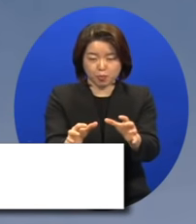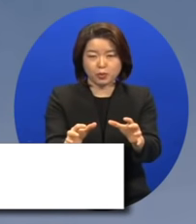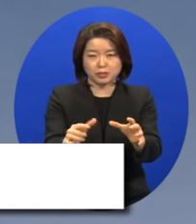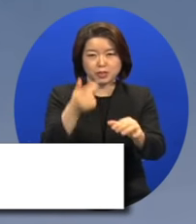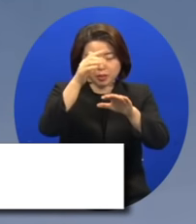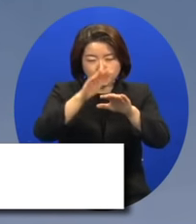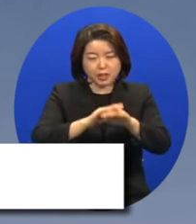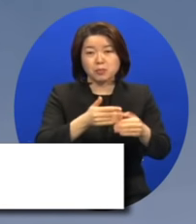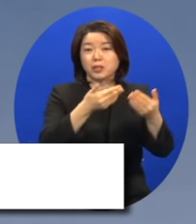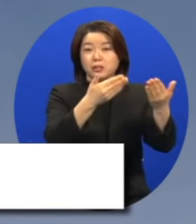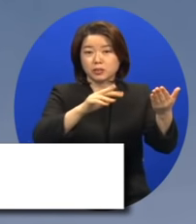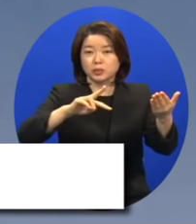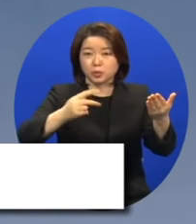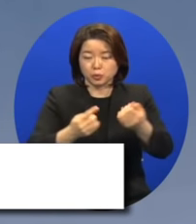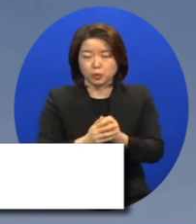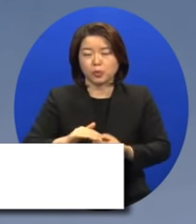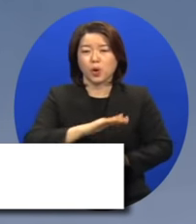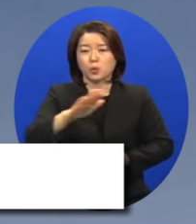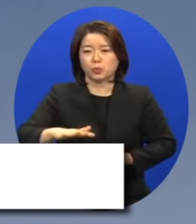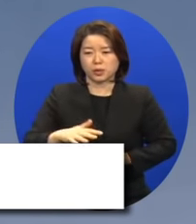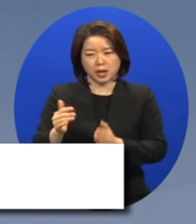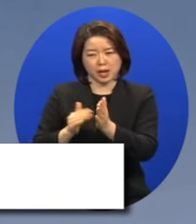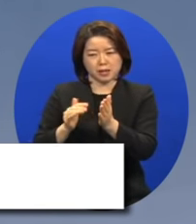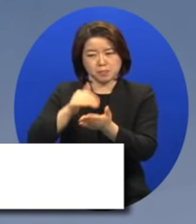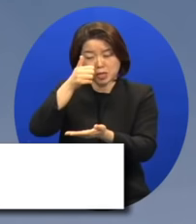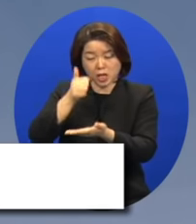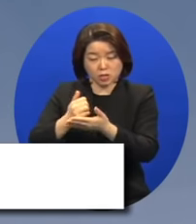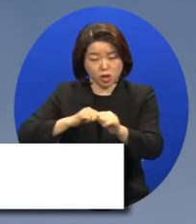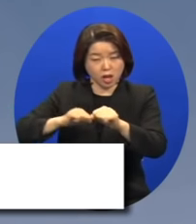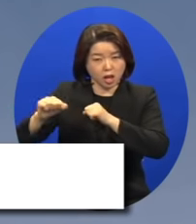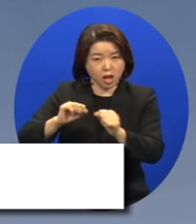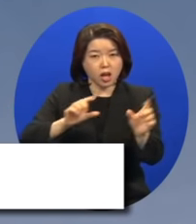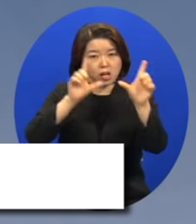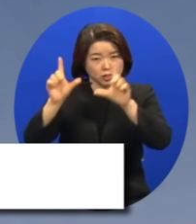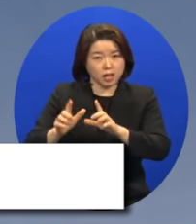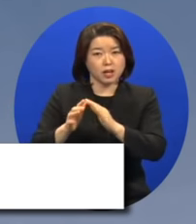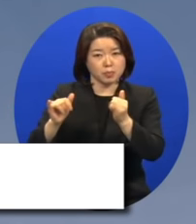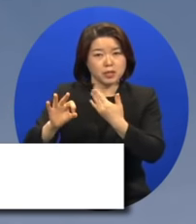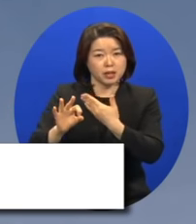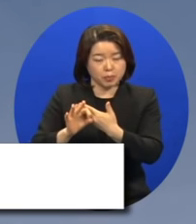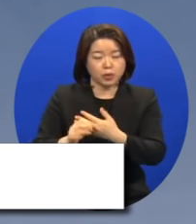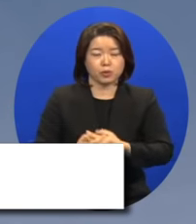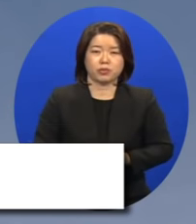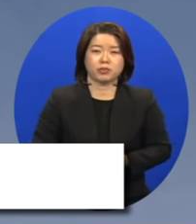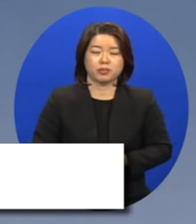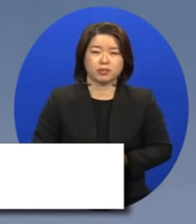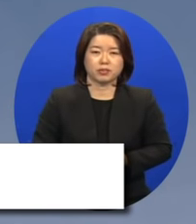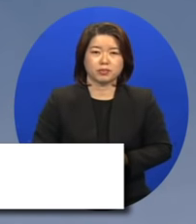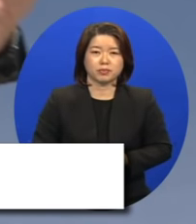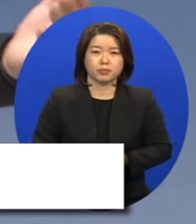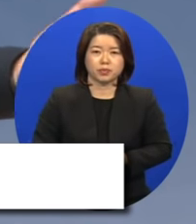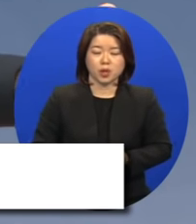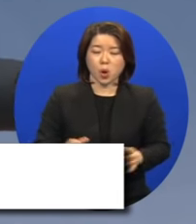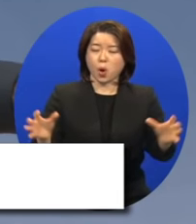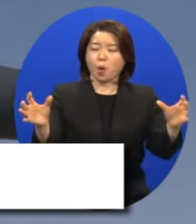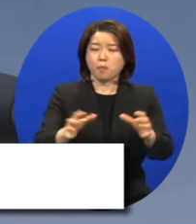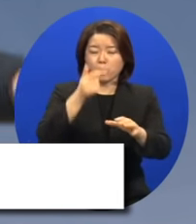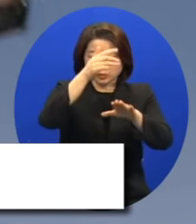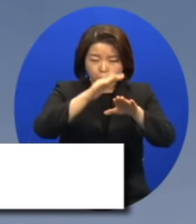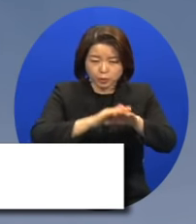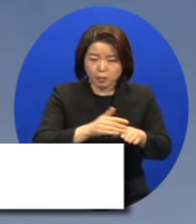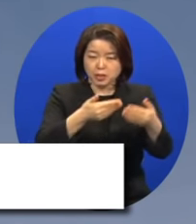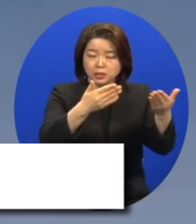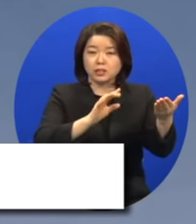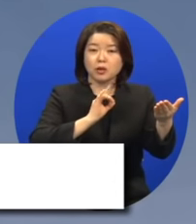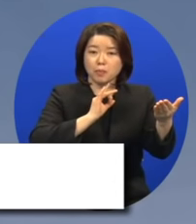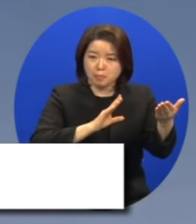에모인다할지라도 ,만약우리가은밀한죄가운데살고있다면 ,단지우리의모임만으로하나님